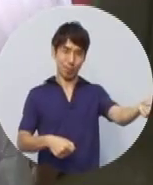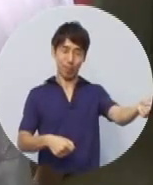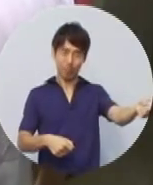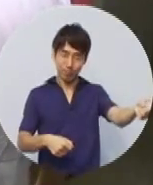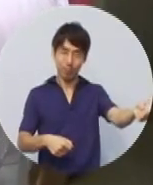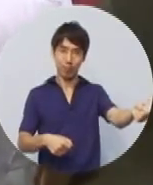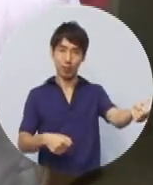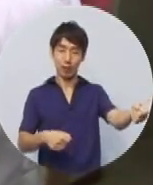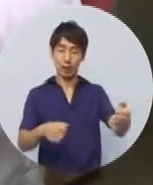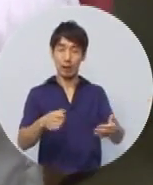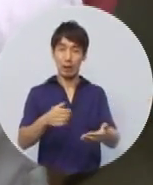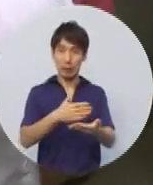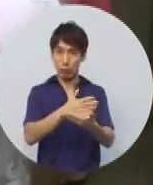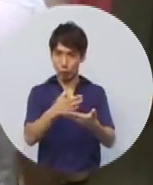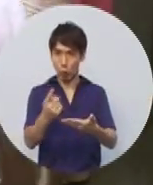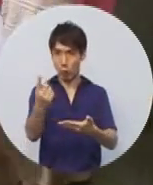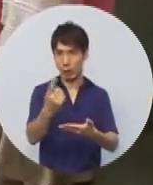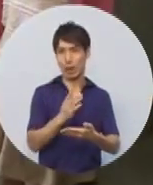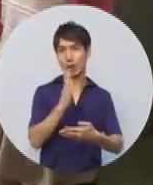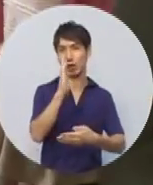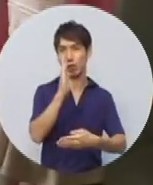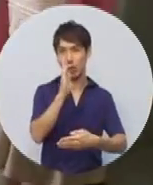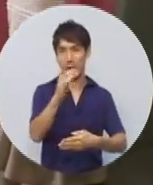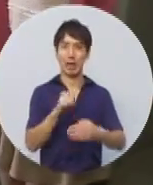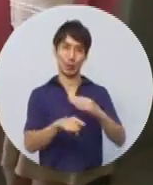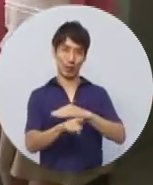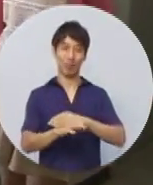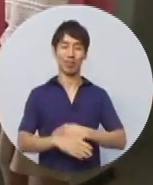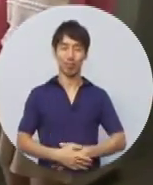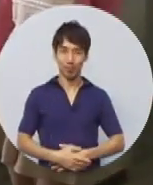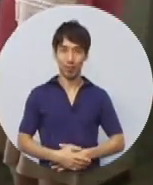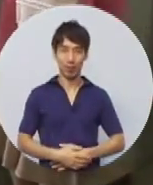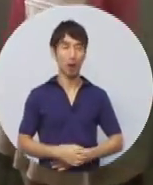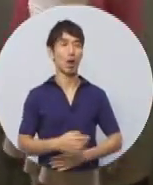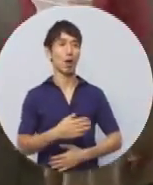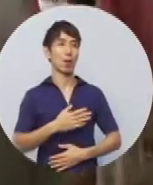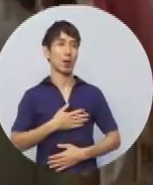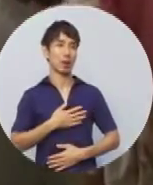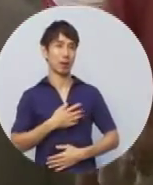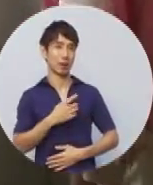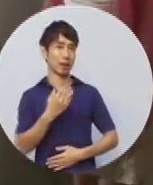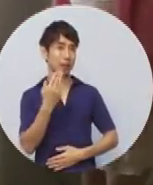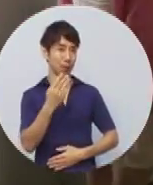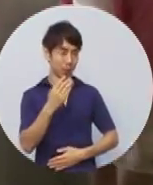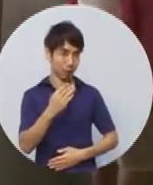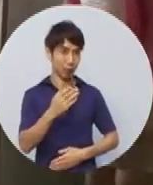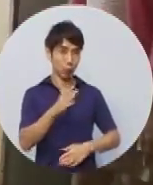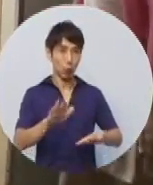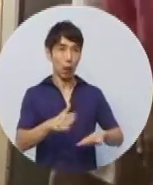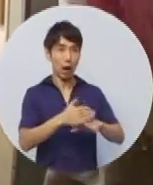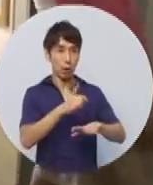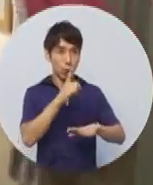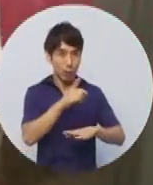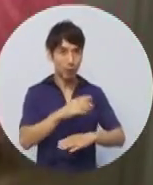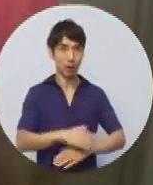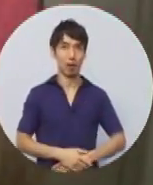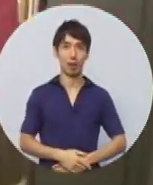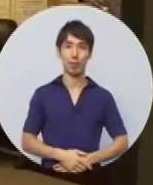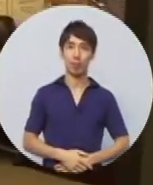からいつでもどうぞっていうことですので、 はい、では私院長にお話を伺ってきますので、はい、今日はありがとうございます、はい、 失礼します。